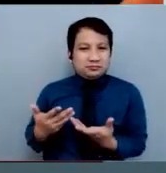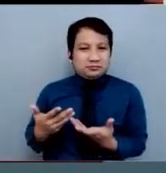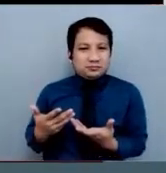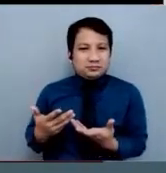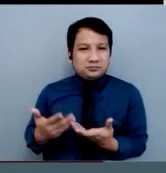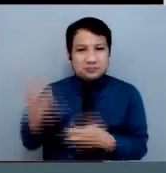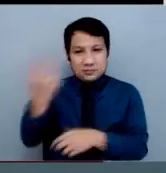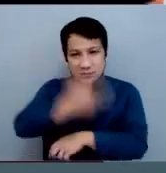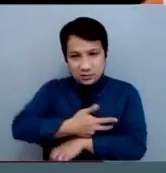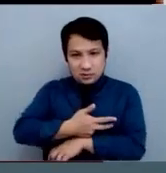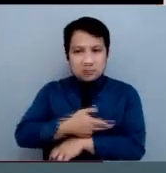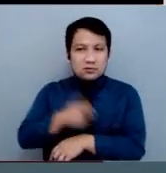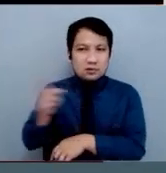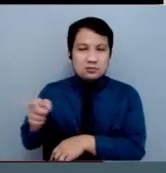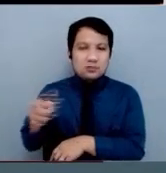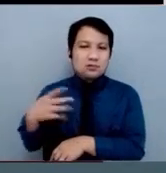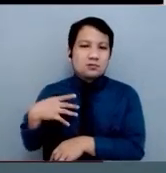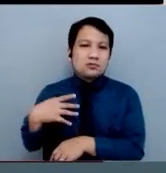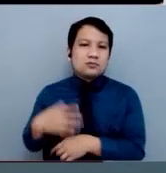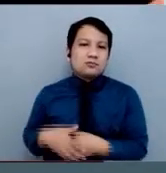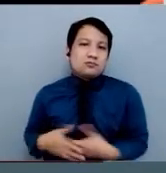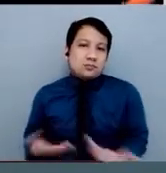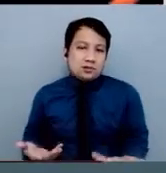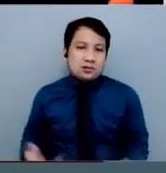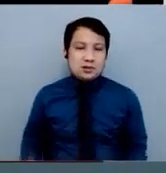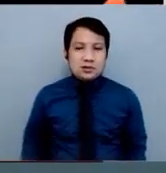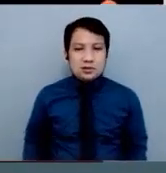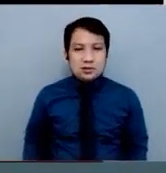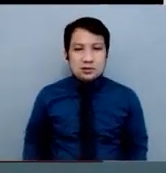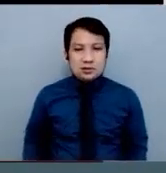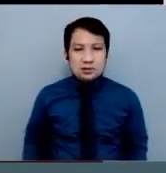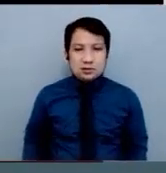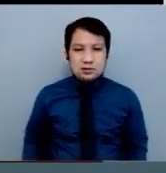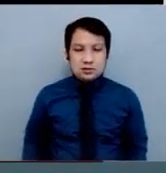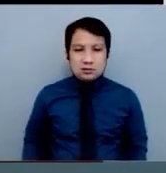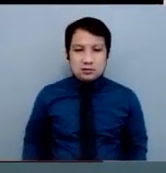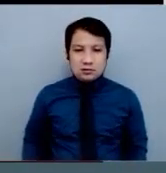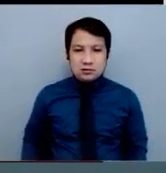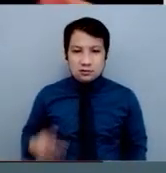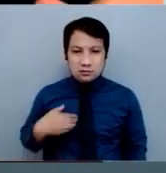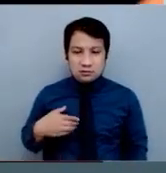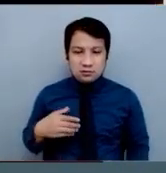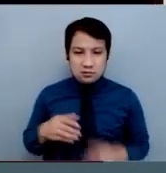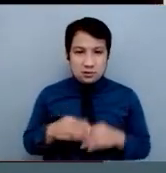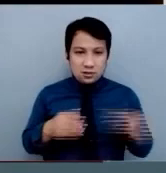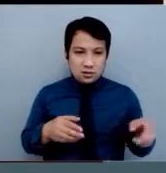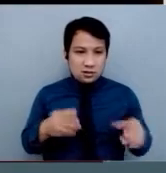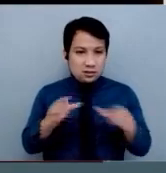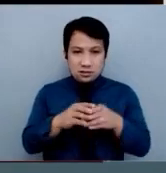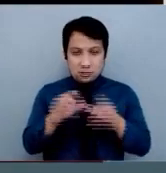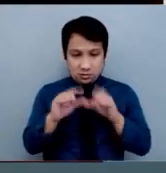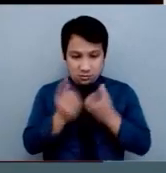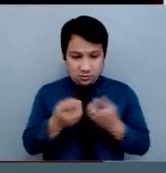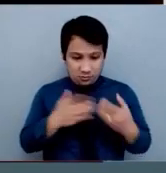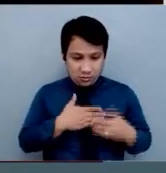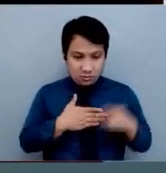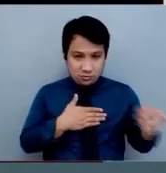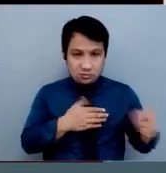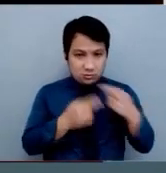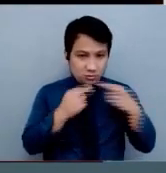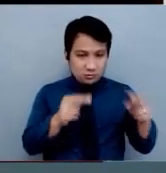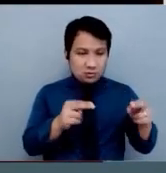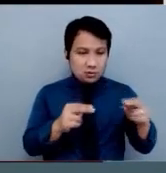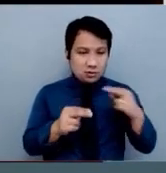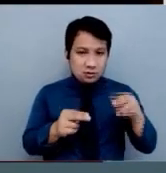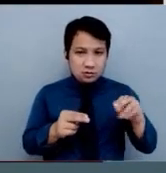tatlong araw yung binigay namin sa kanila. Mm-hmm. In fact, hindi nga sa section ko ito lumabas, sa news section lumabas dahil